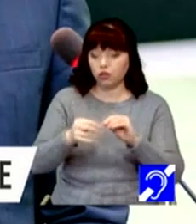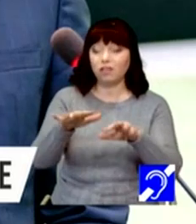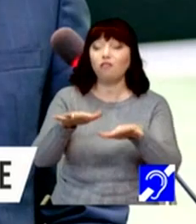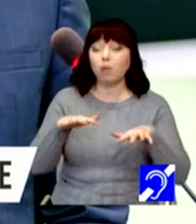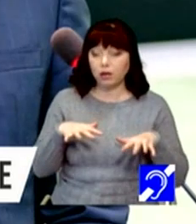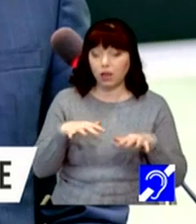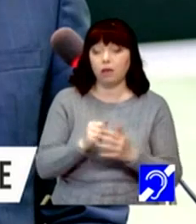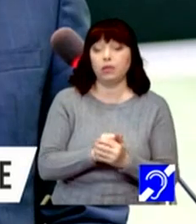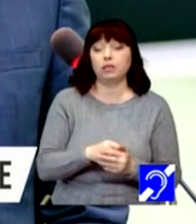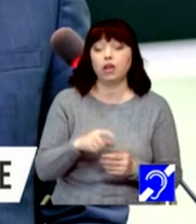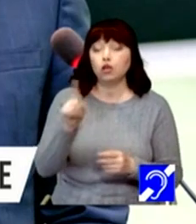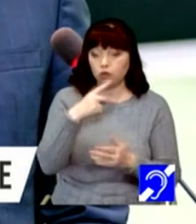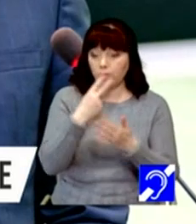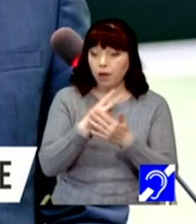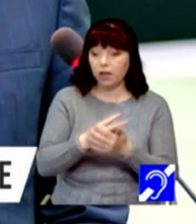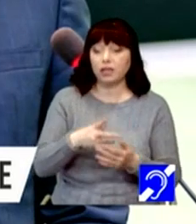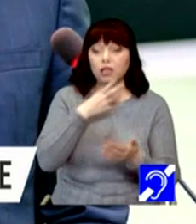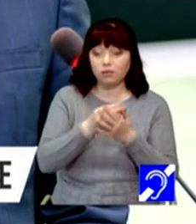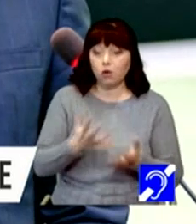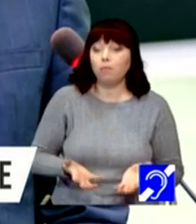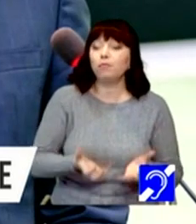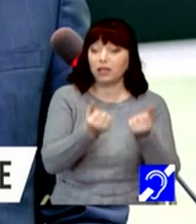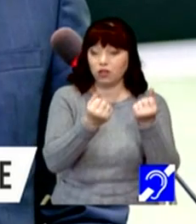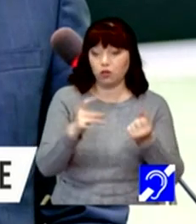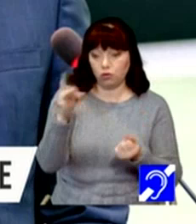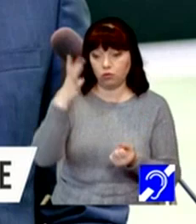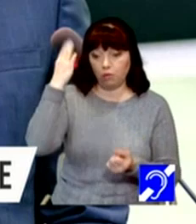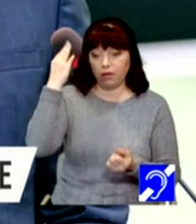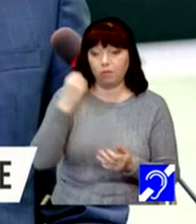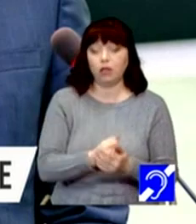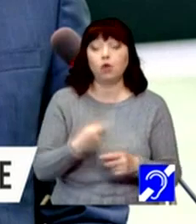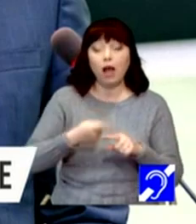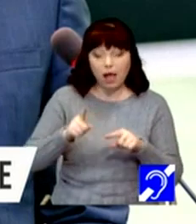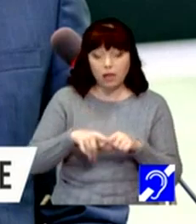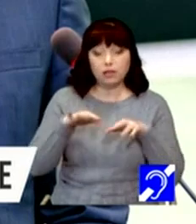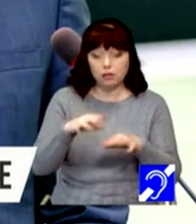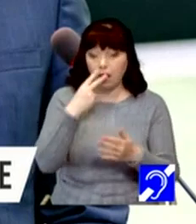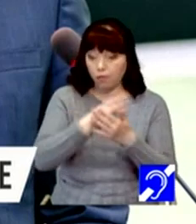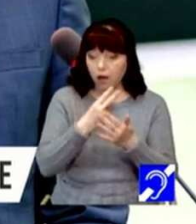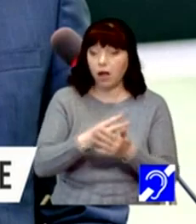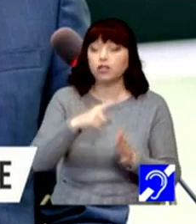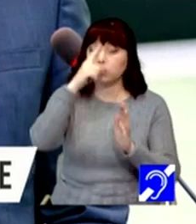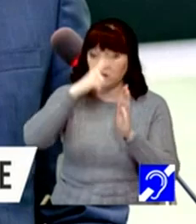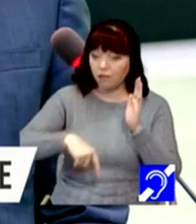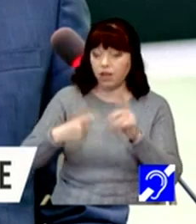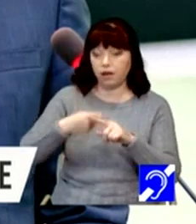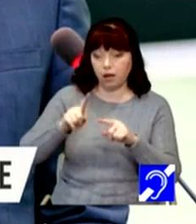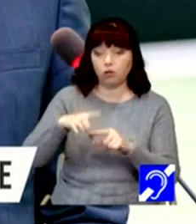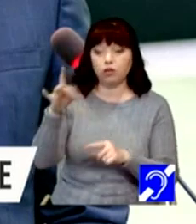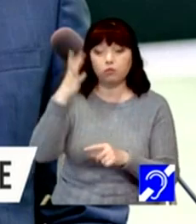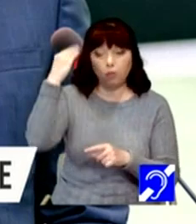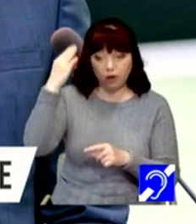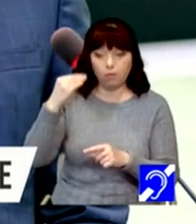european pentru a ne arăta susținerea față de Republica Moldova aceste lucruri arată încrederea de care Republica Moldova